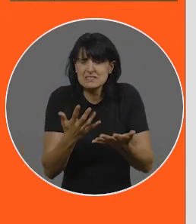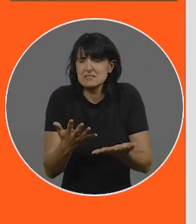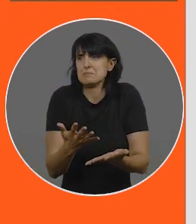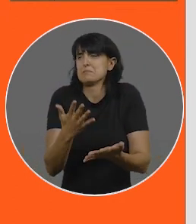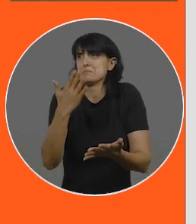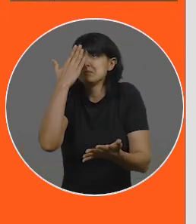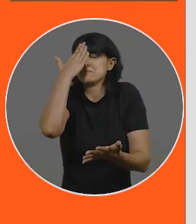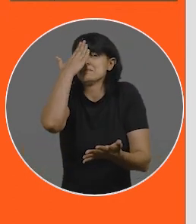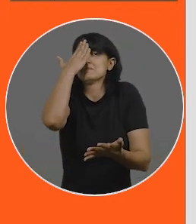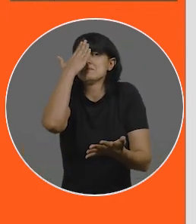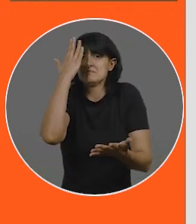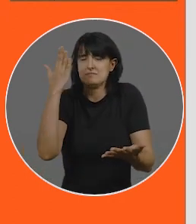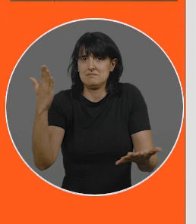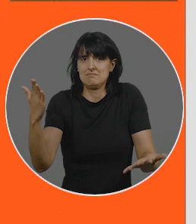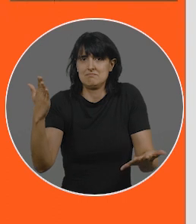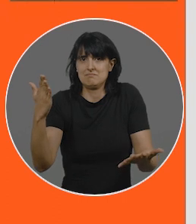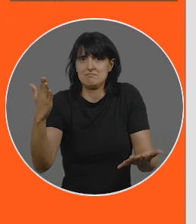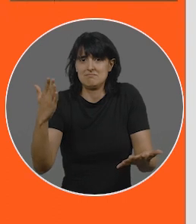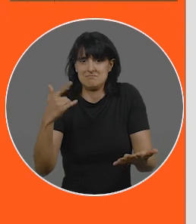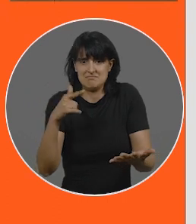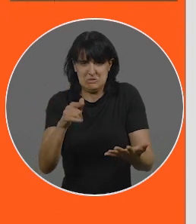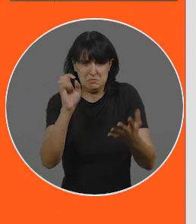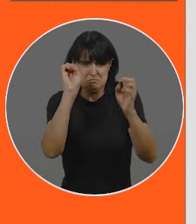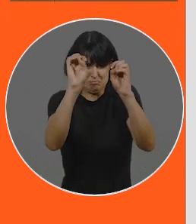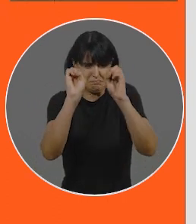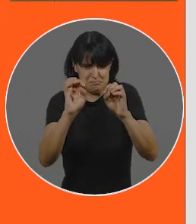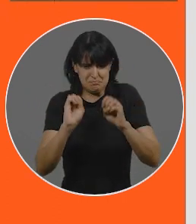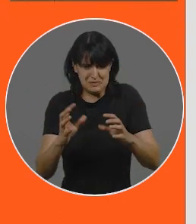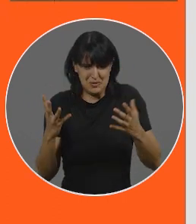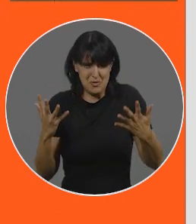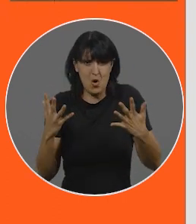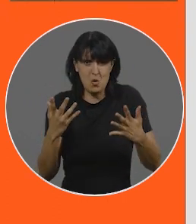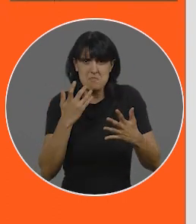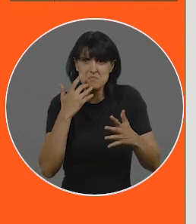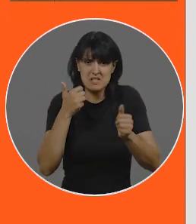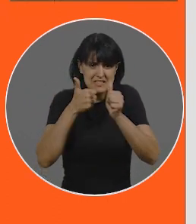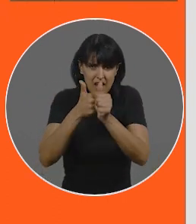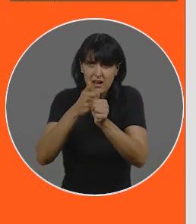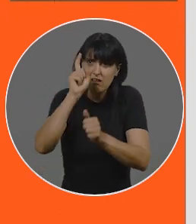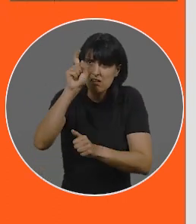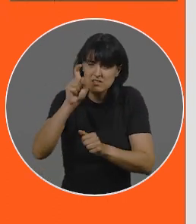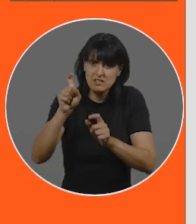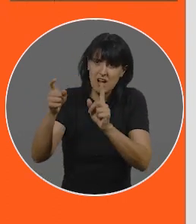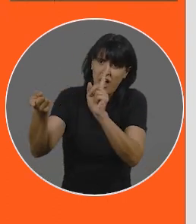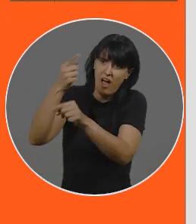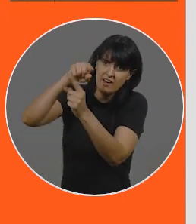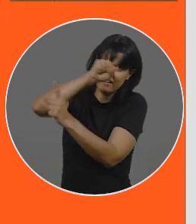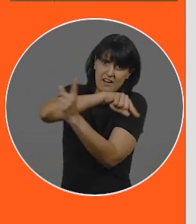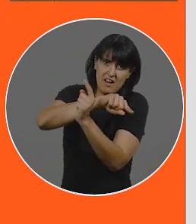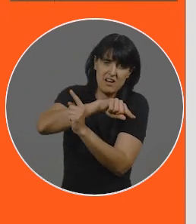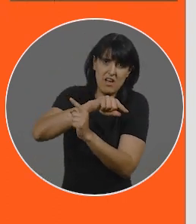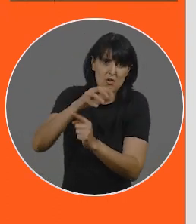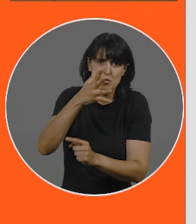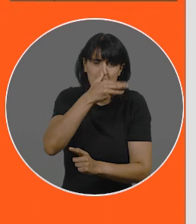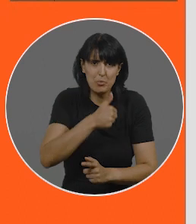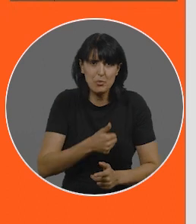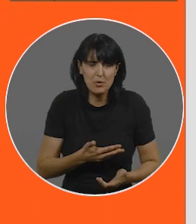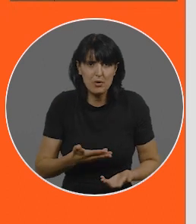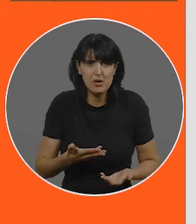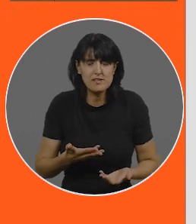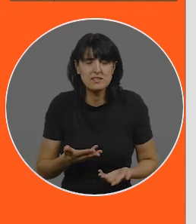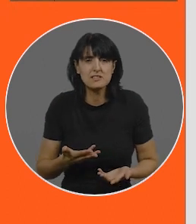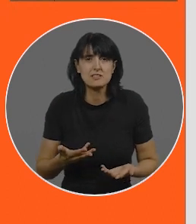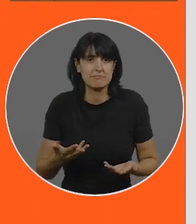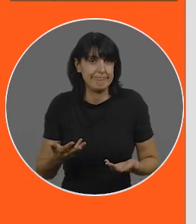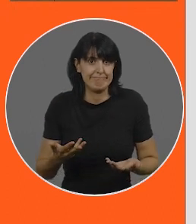formulari d'aquells que dius, mare de Déu, senyor, jo això no sé com omplir-ho, si no hi ha botó per seguir, vull tirar enrere.